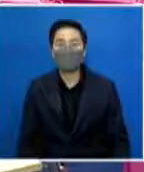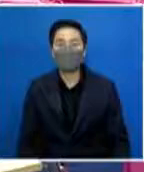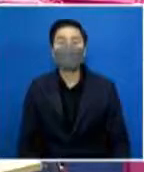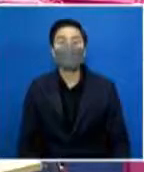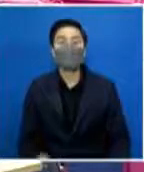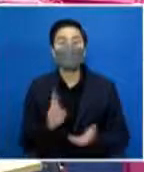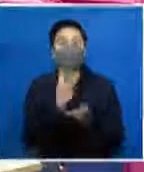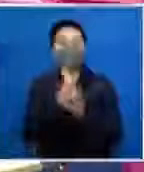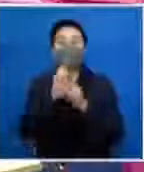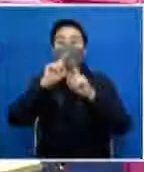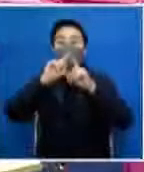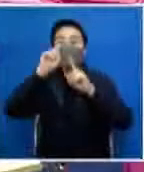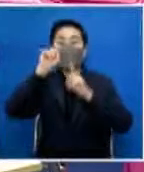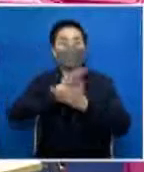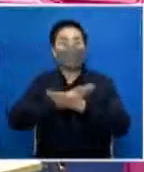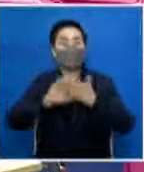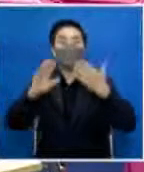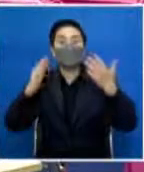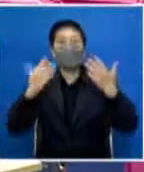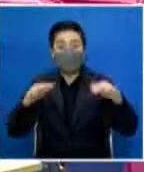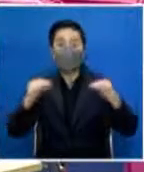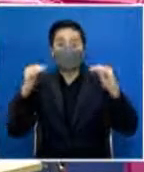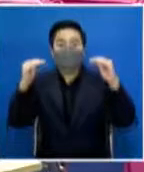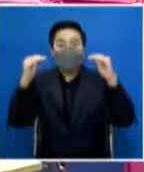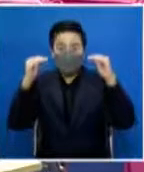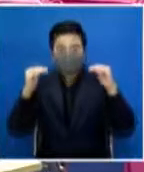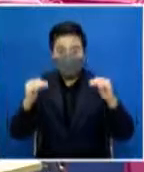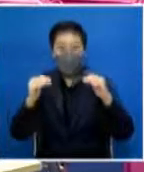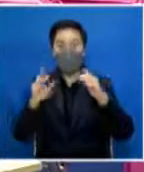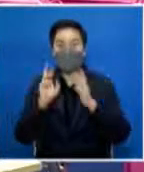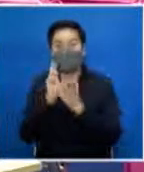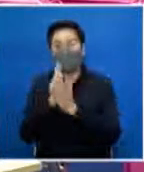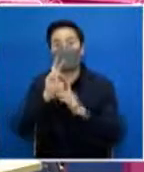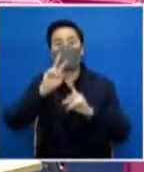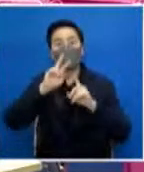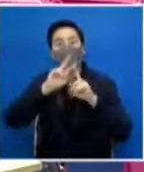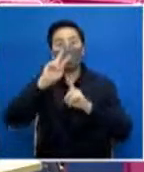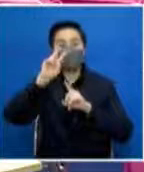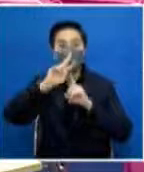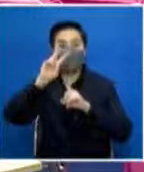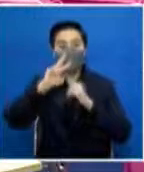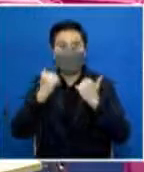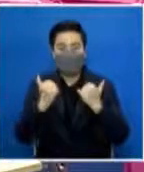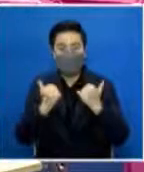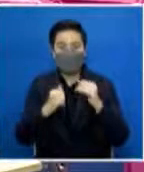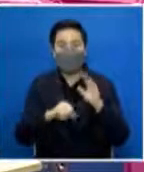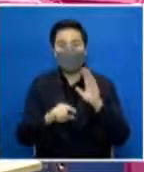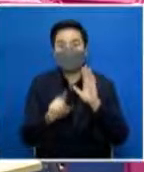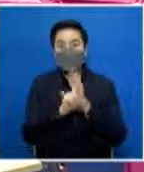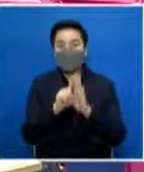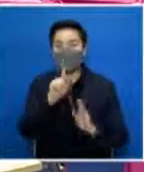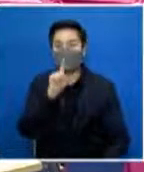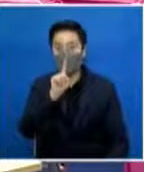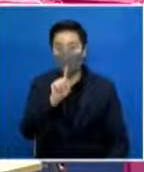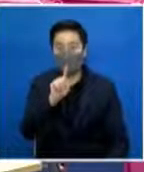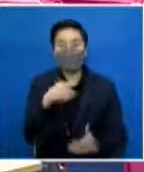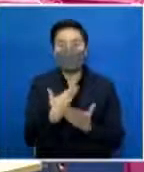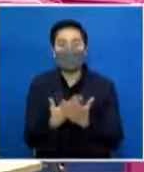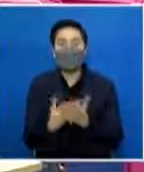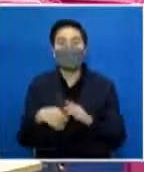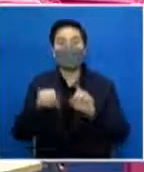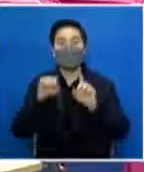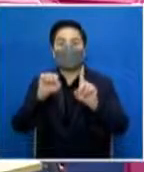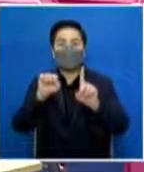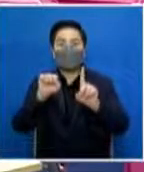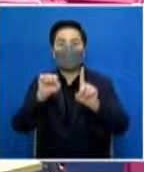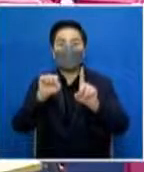ได้ทำการออกรางวัลอันดับที่1เรียบร้อยแล้วค่ะต่อไปจะทำการออกรางวัลอันดับที่2ออก1ครั้งเป็นเงิน 100,000 บา